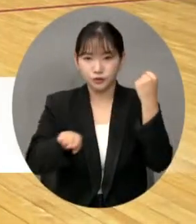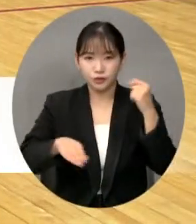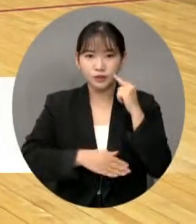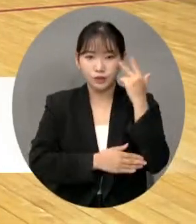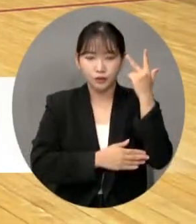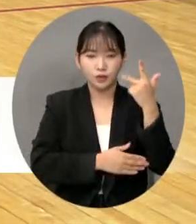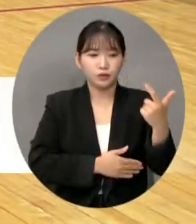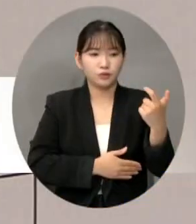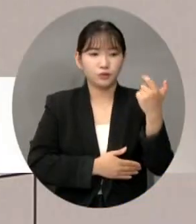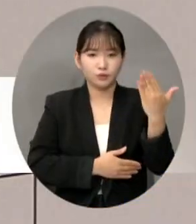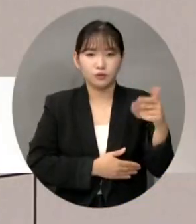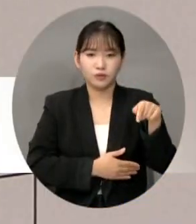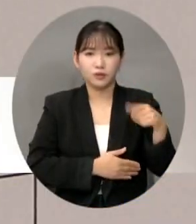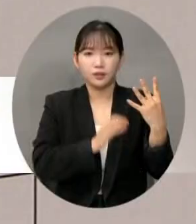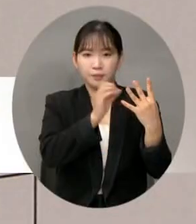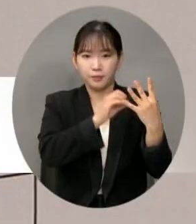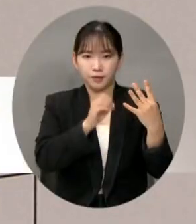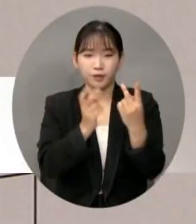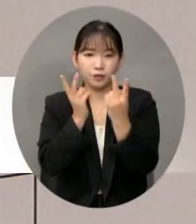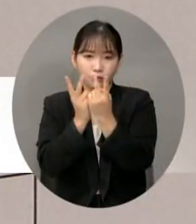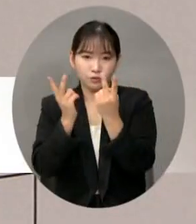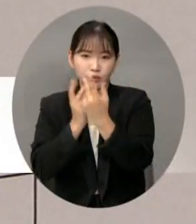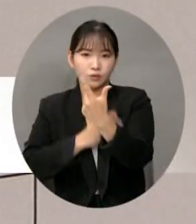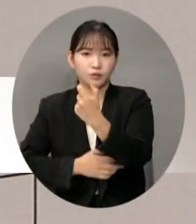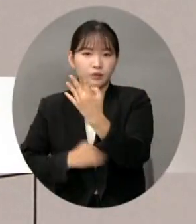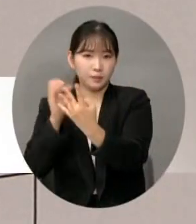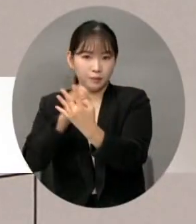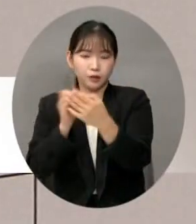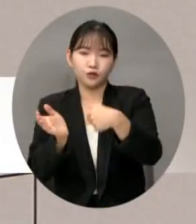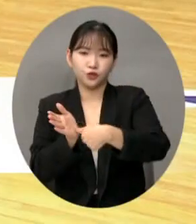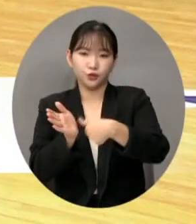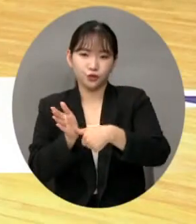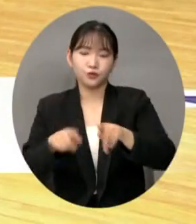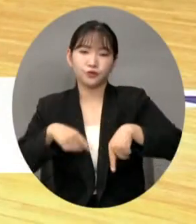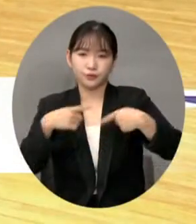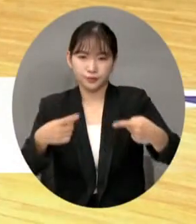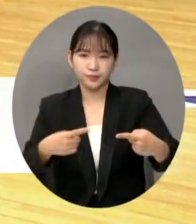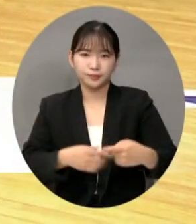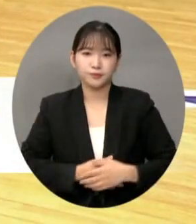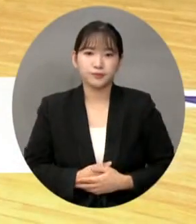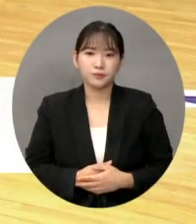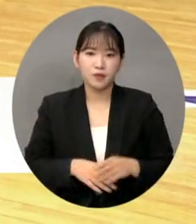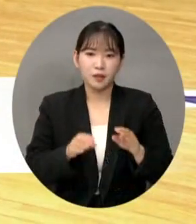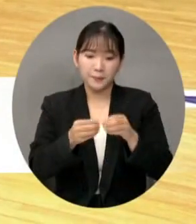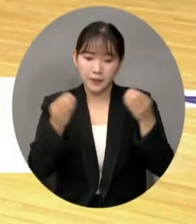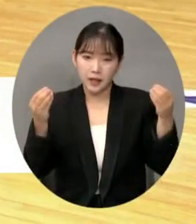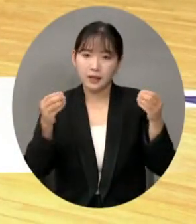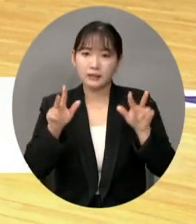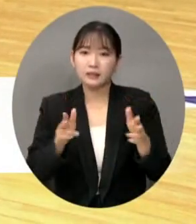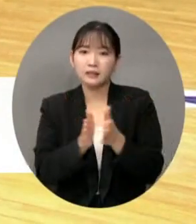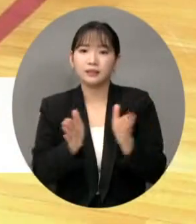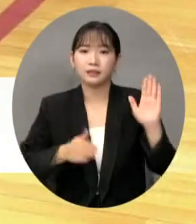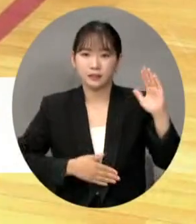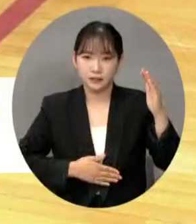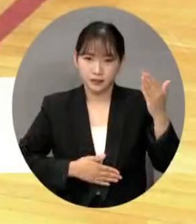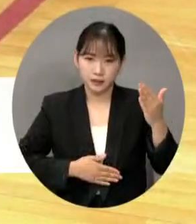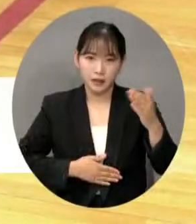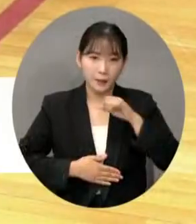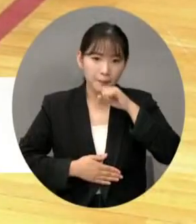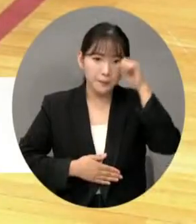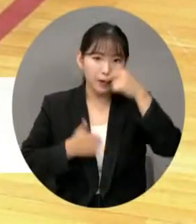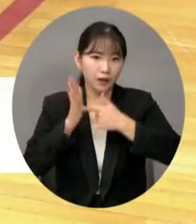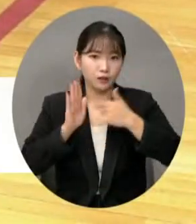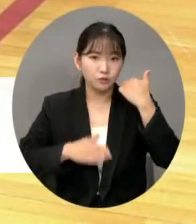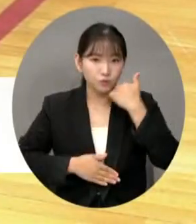영광은 69.4% 곡성은 64% 투표율을 기록했습니다 개표 절차가 막 시작된 가운데 당선자